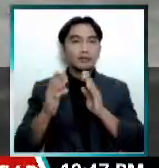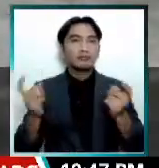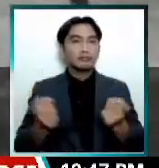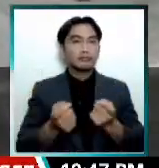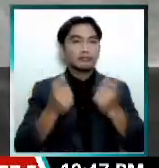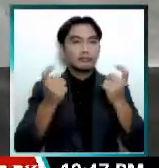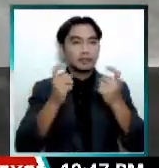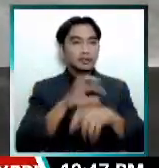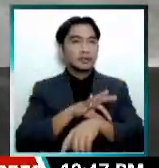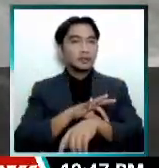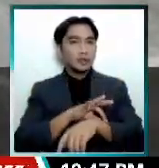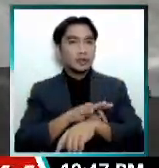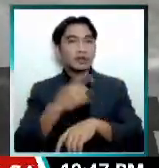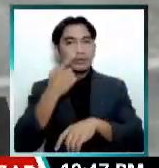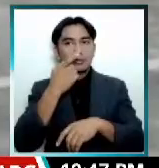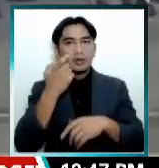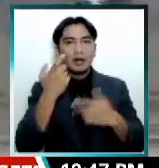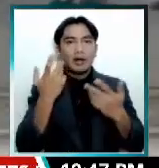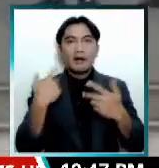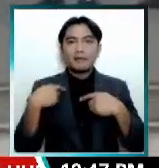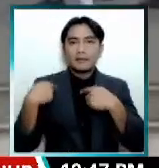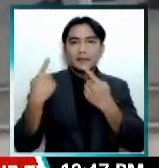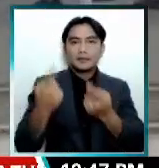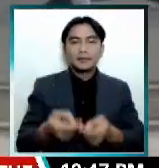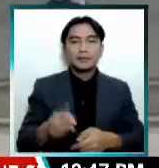kapistahan matapos ang 2 taon.